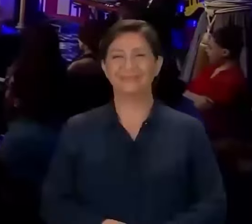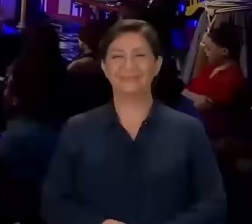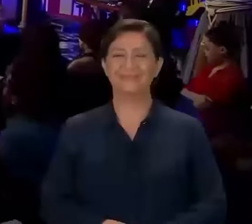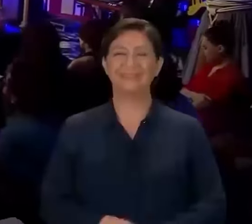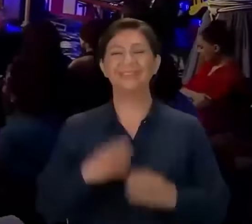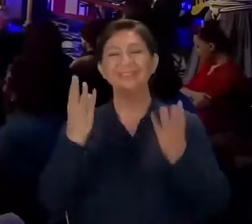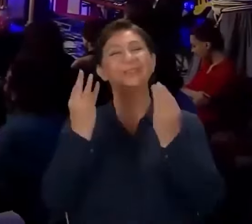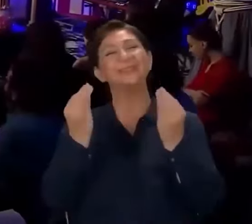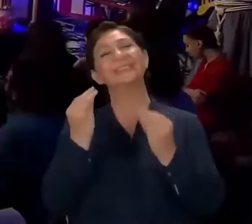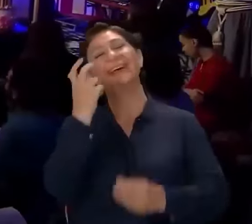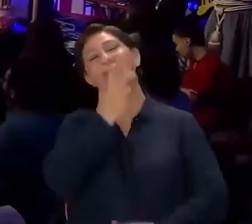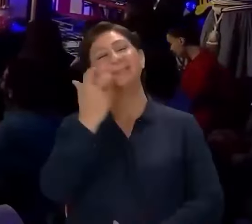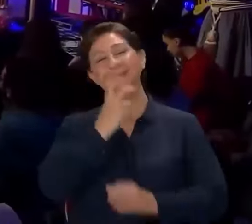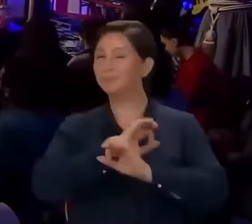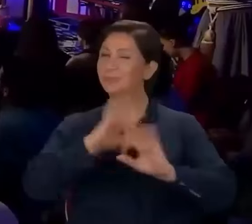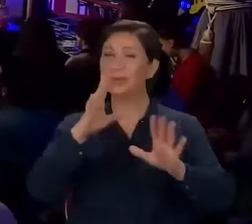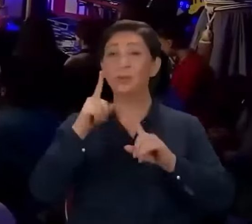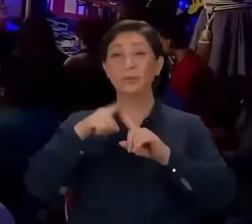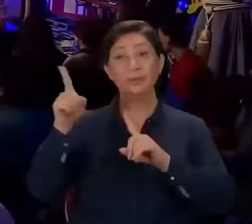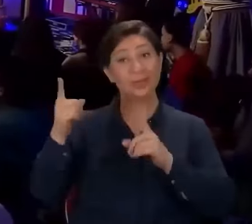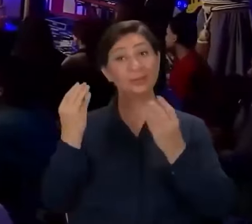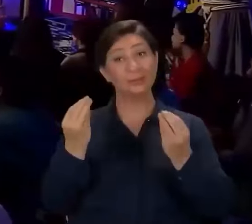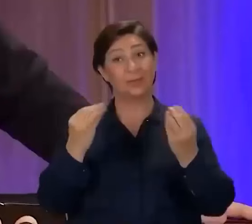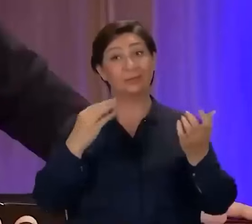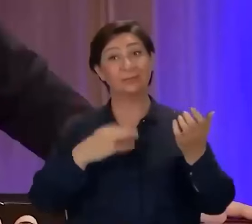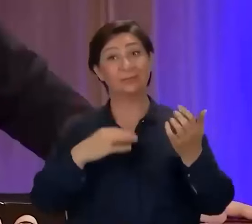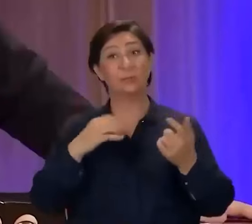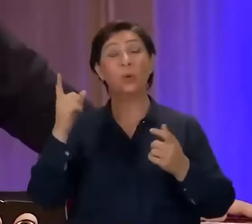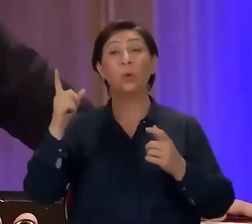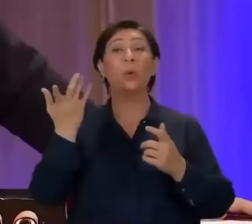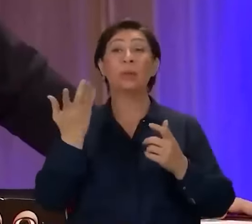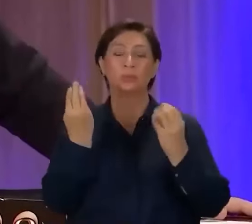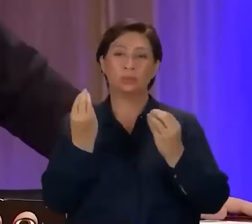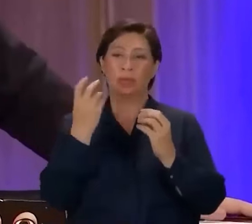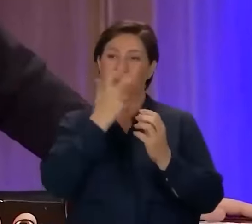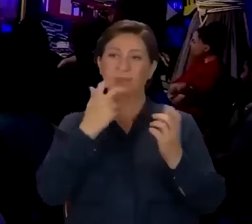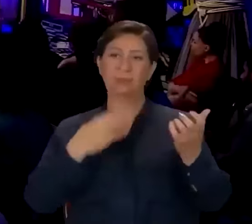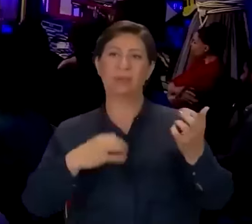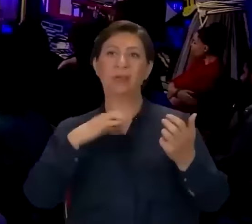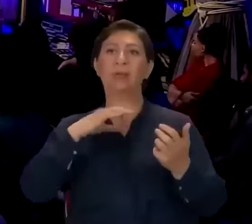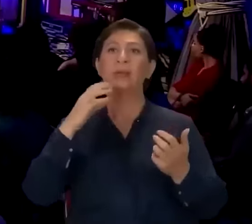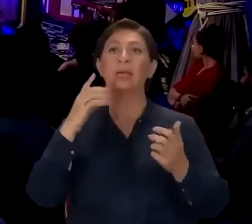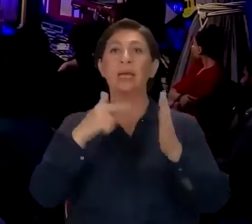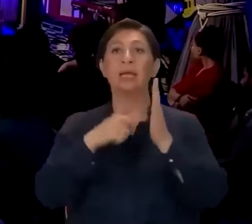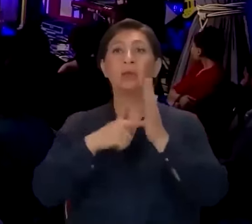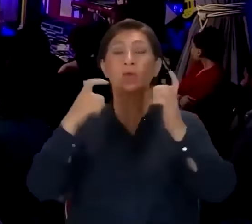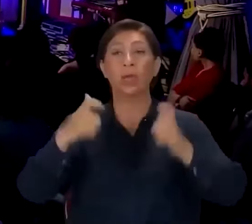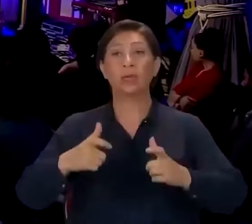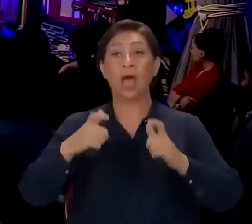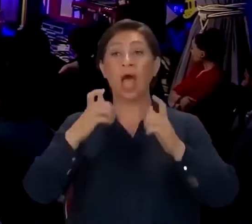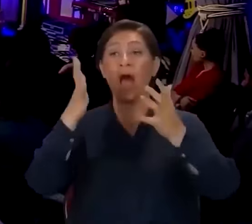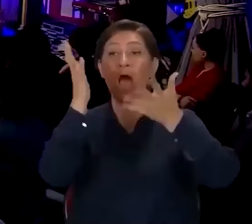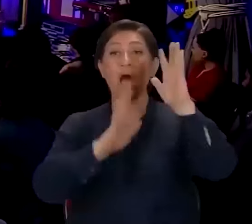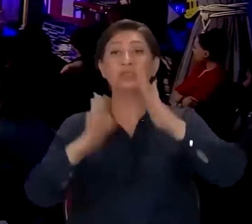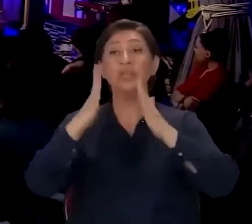Duralım. Çok güzel söylüyor. Evet. Tuncerler de Tuncer Tunceli Blues Band olarak Kadıköy'de Ağaç